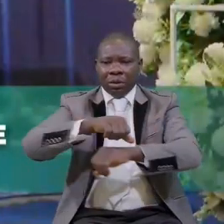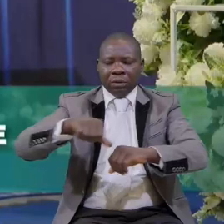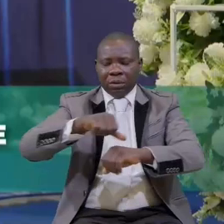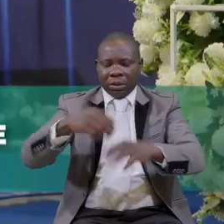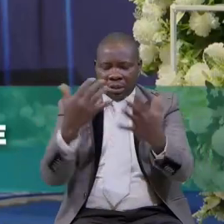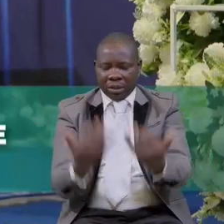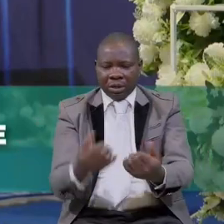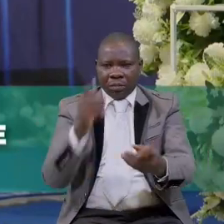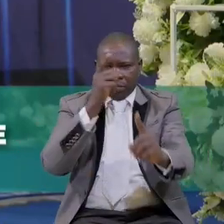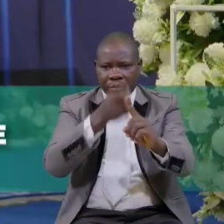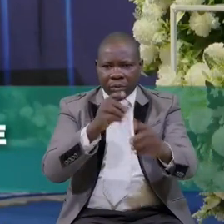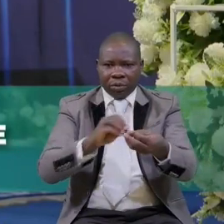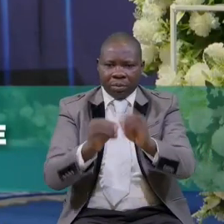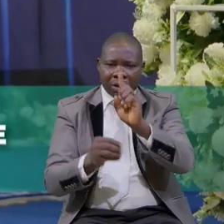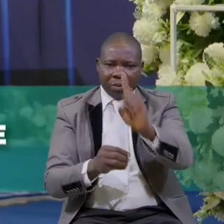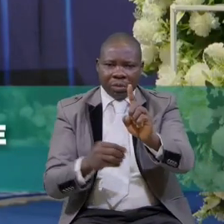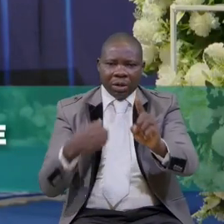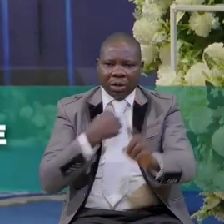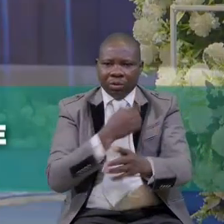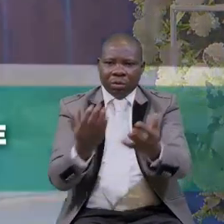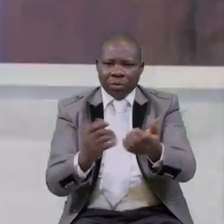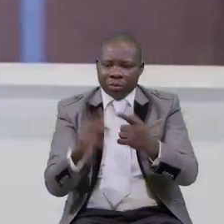onction, l'un après l'autre.